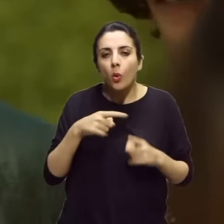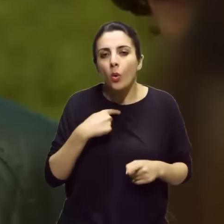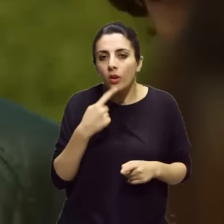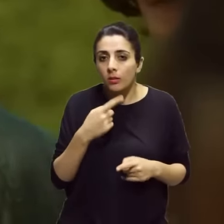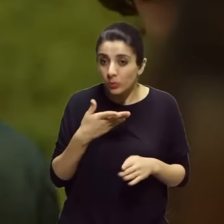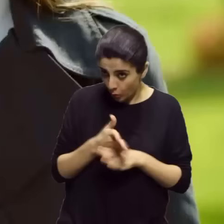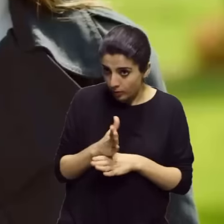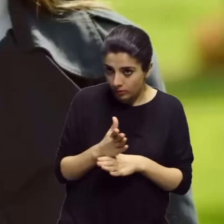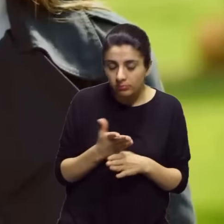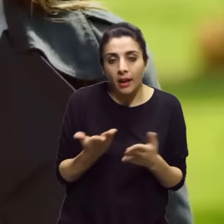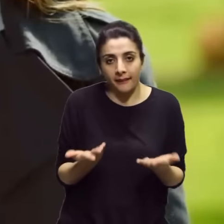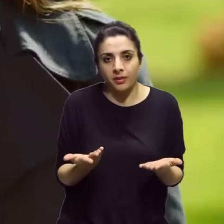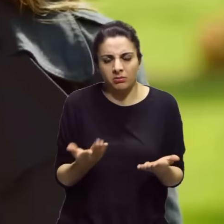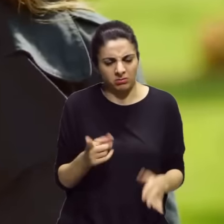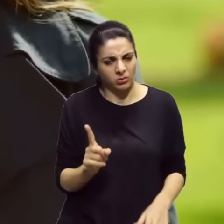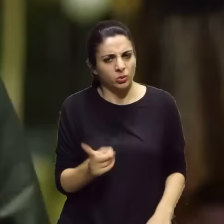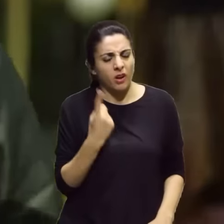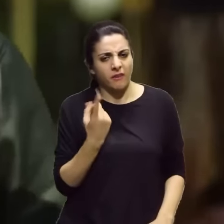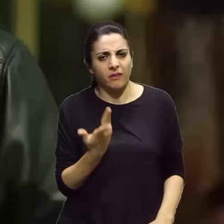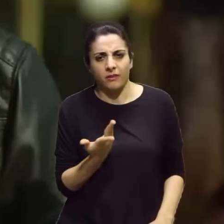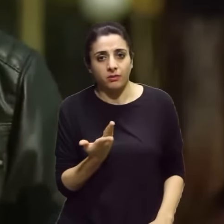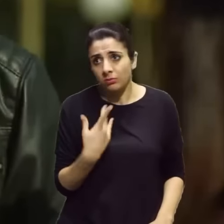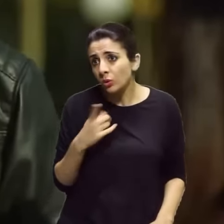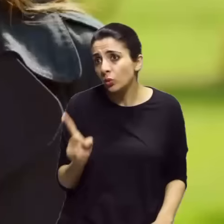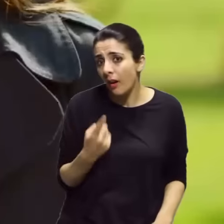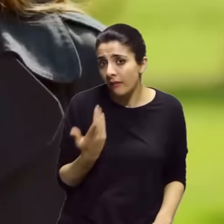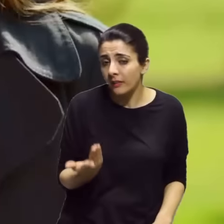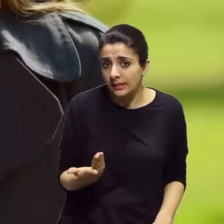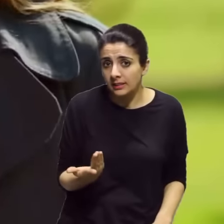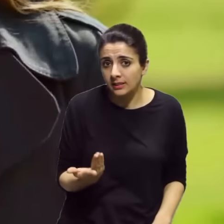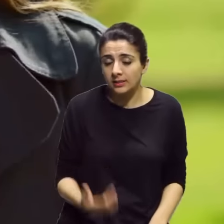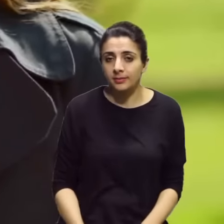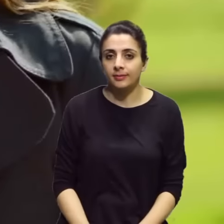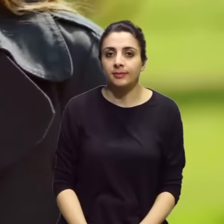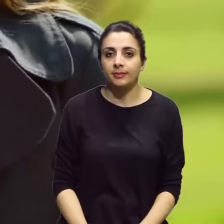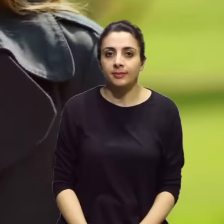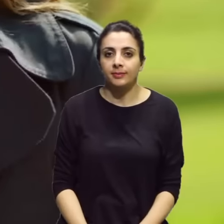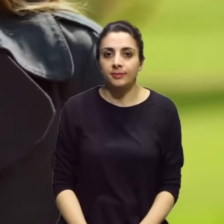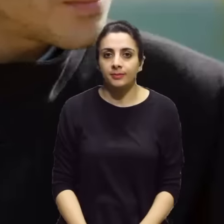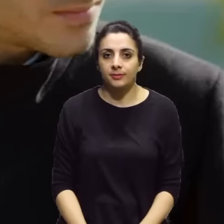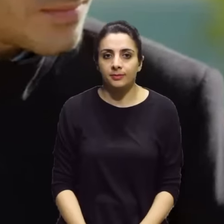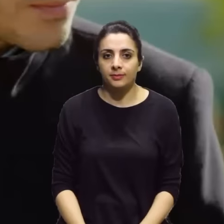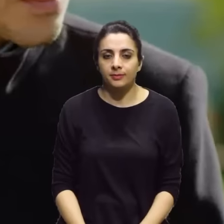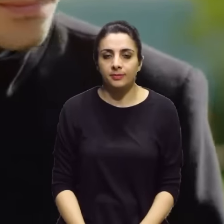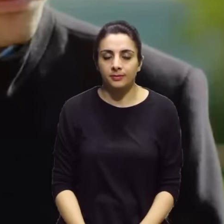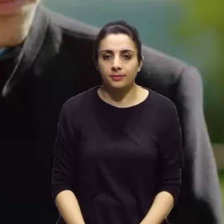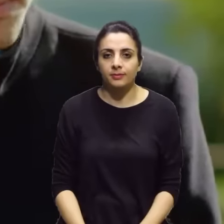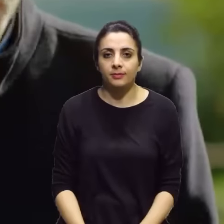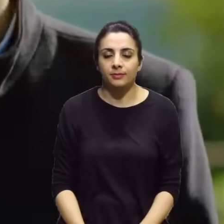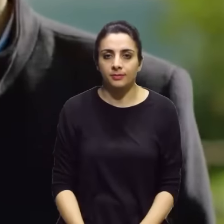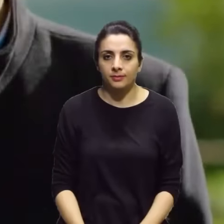Evet. İlginç. İlginç işte. Ömer zaten Tarık'a gıcık inceden göz